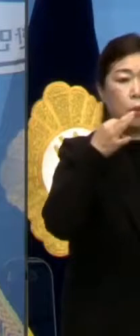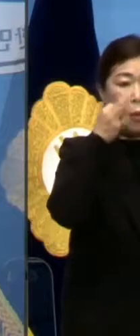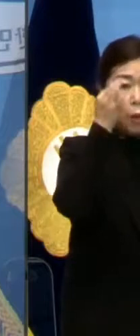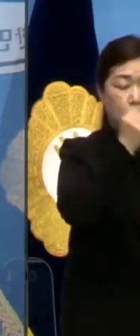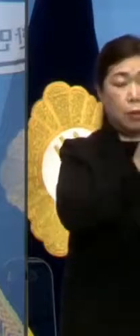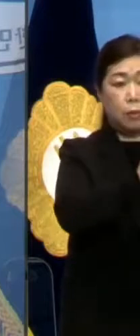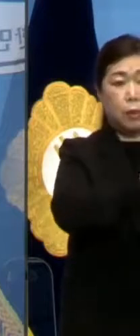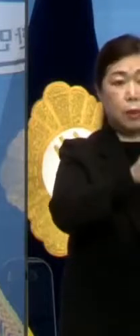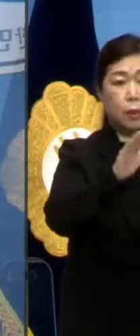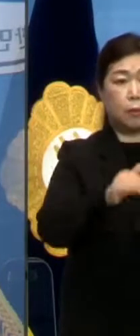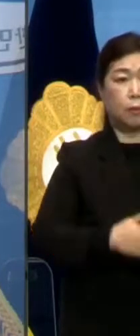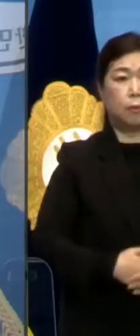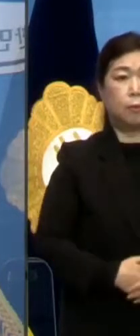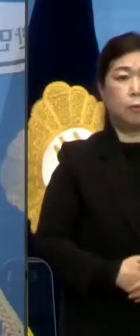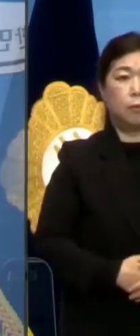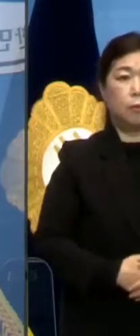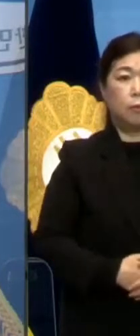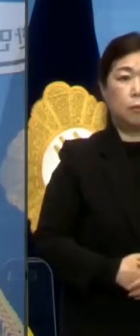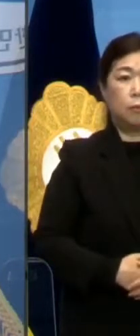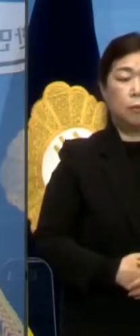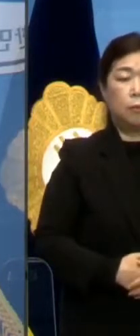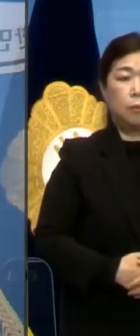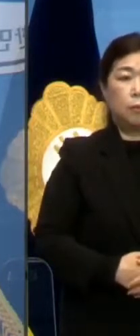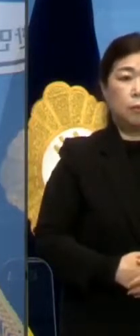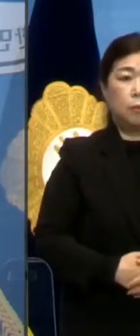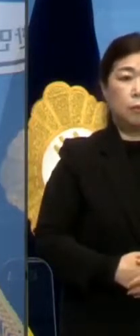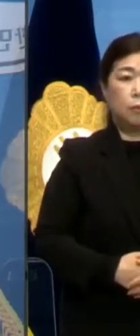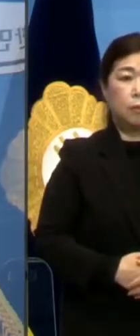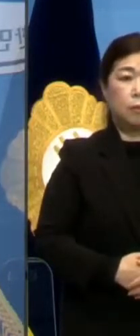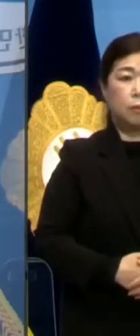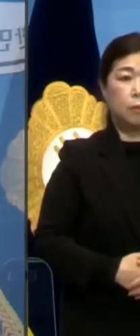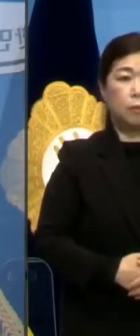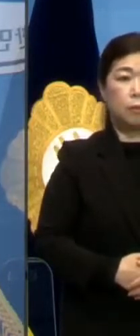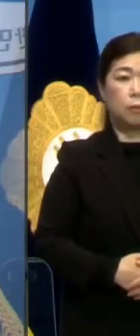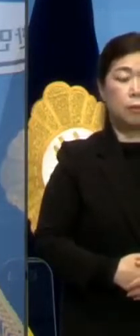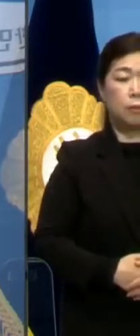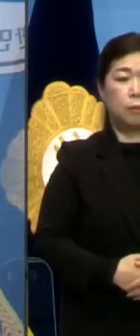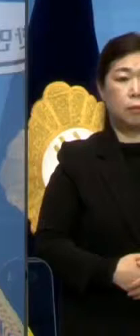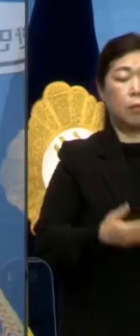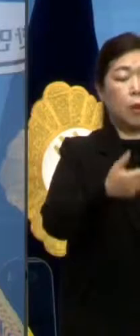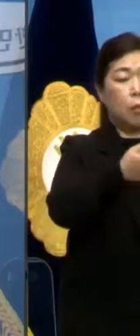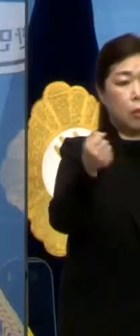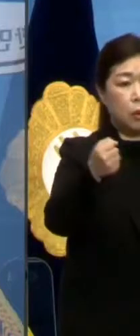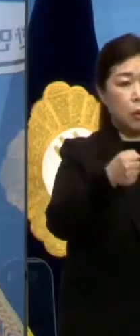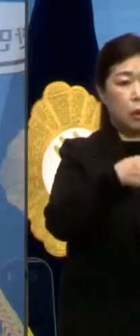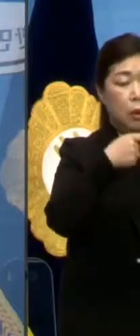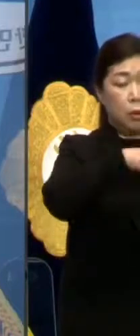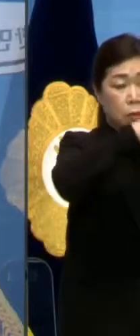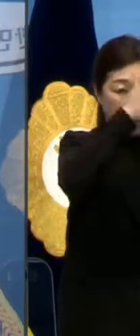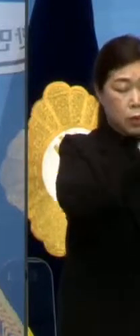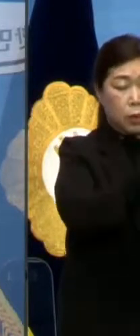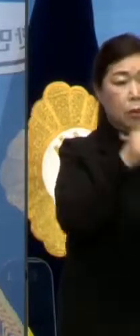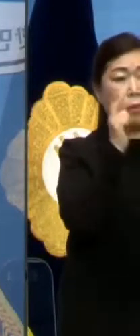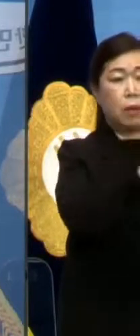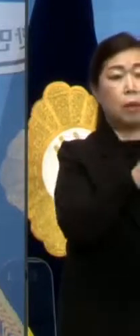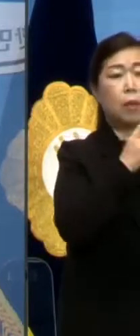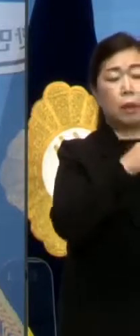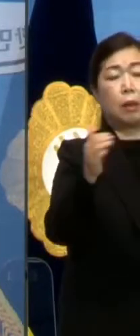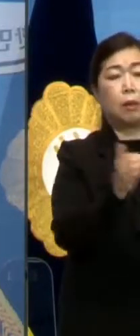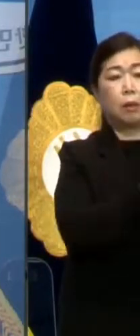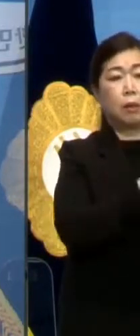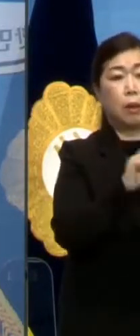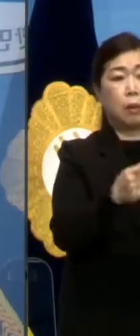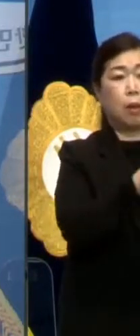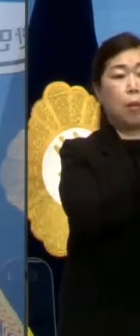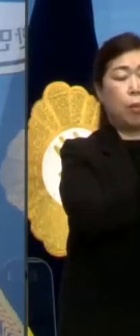노력을 할 것입니다. 분리와 엄벌만이 만능이 아니고 법과